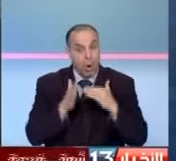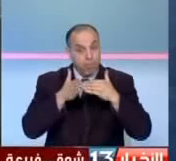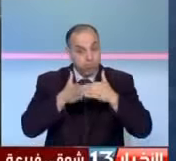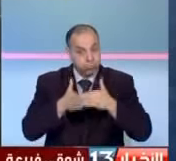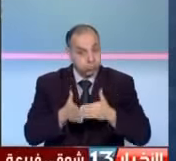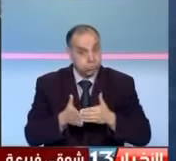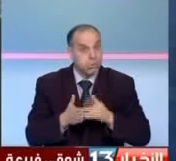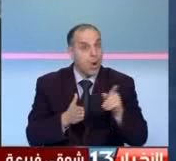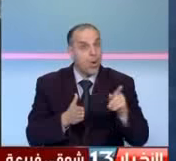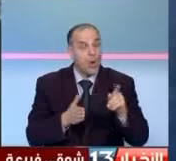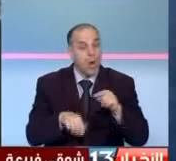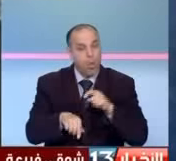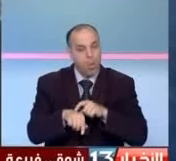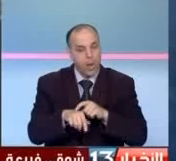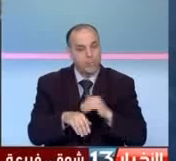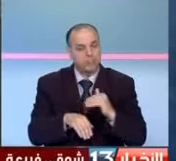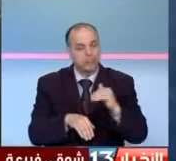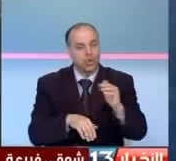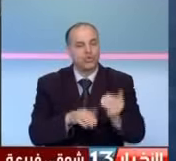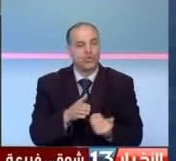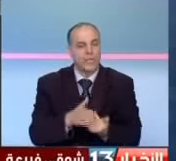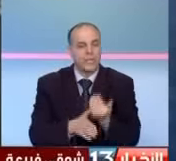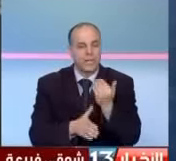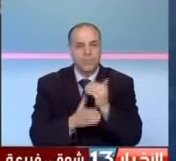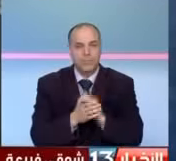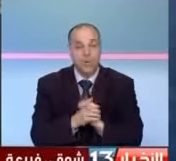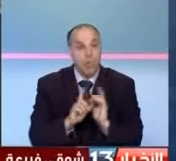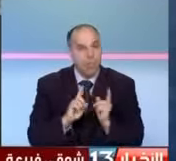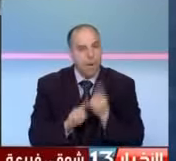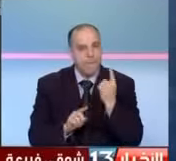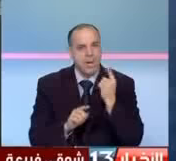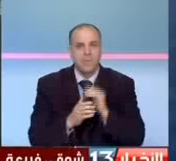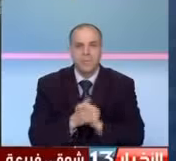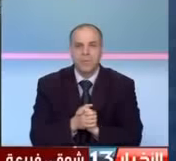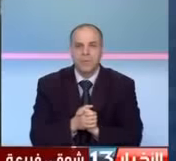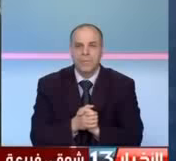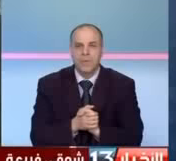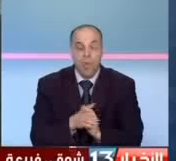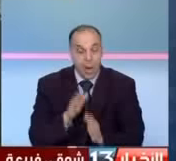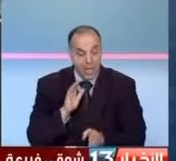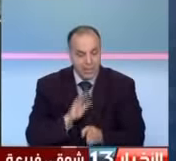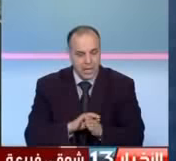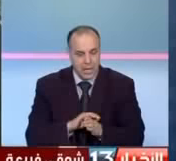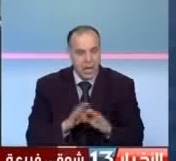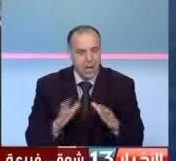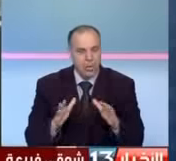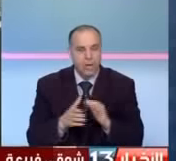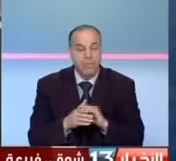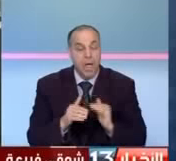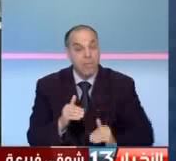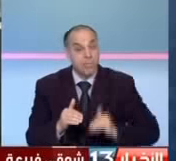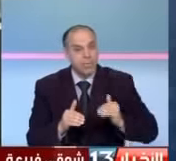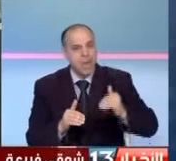ككل يعيش مرحلة تنموية جديدة هامة وانطلاقة نحو